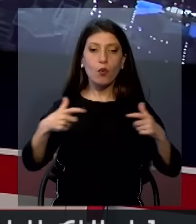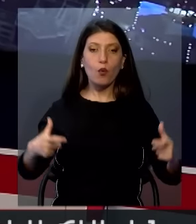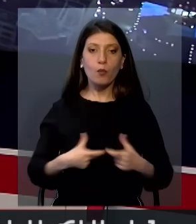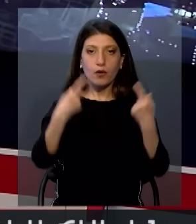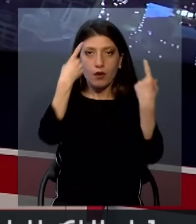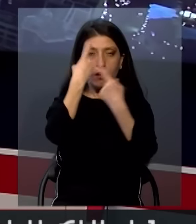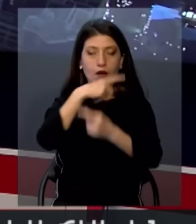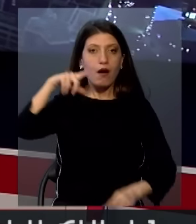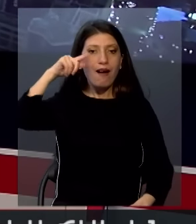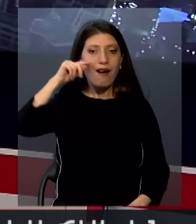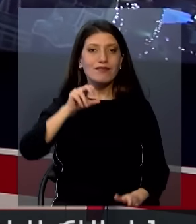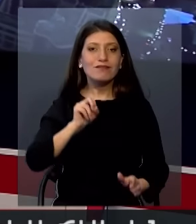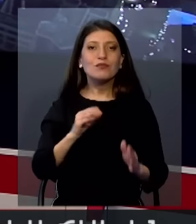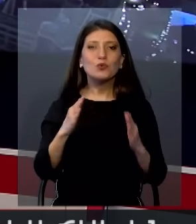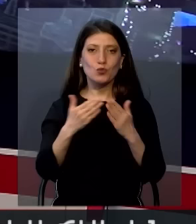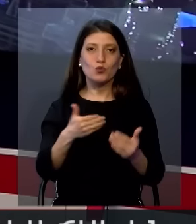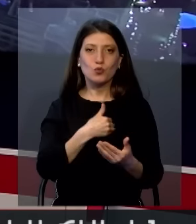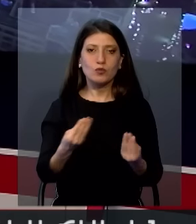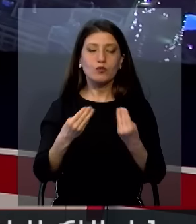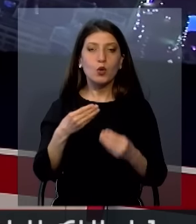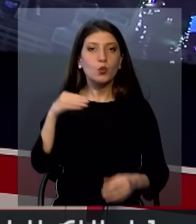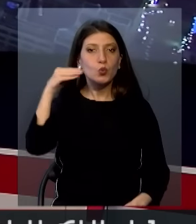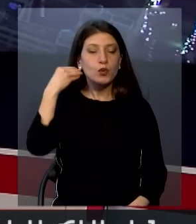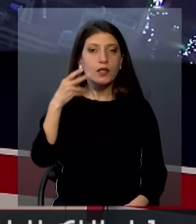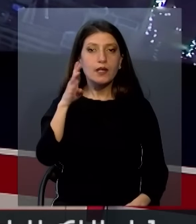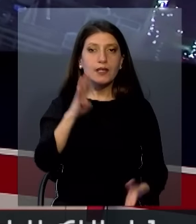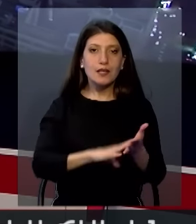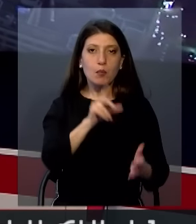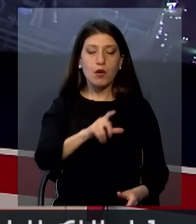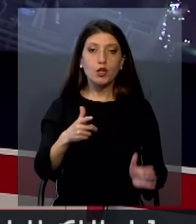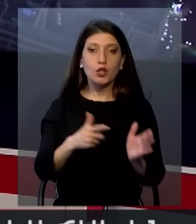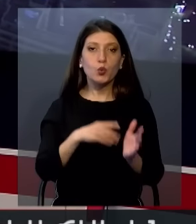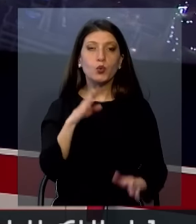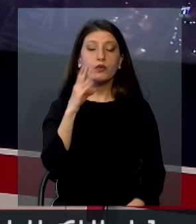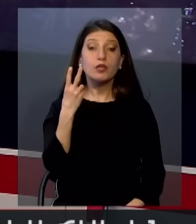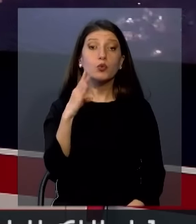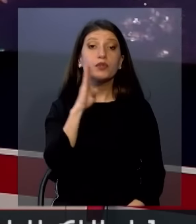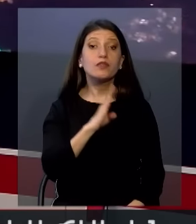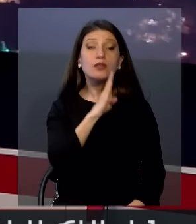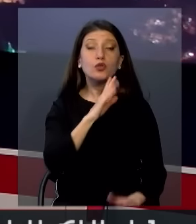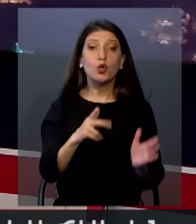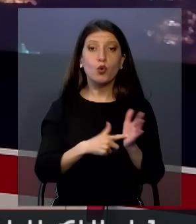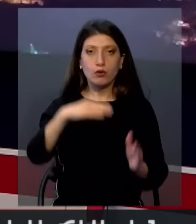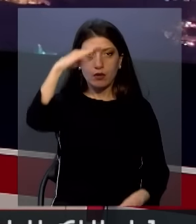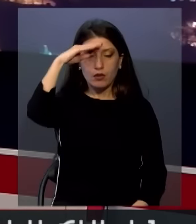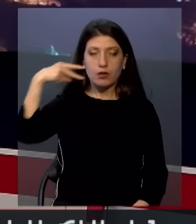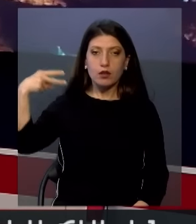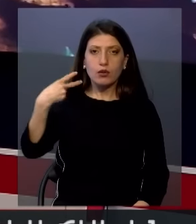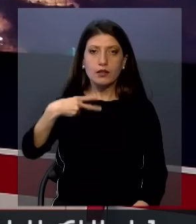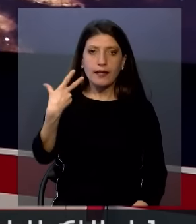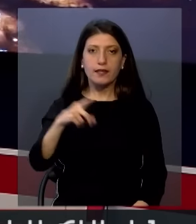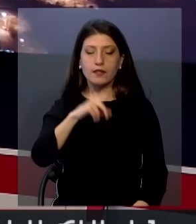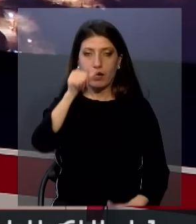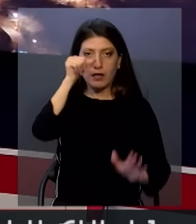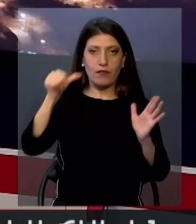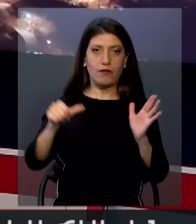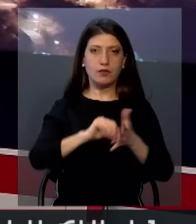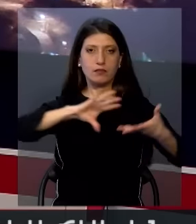Հայաստանից ապաստան էր խնդրել Թուրքիայի 9 քաղաքացի, 2 կին, 7 տղամարդ։ Ընդհանուր առմամբ 2023-ի երկրորդ